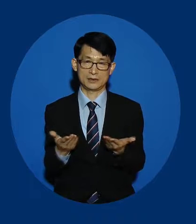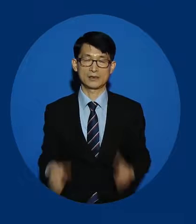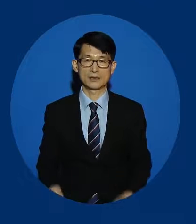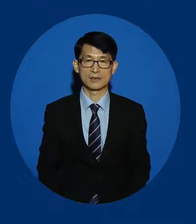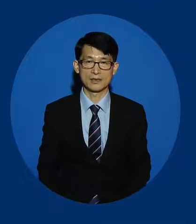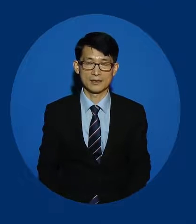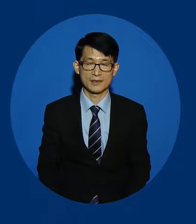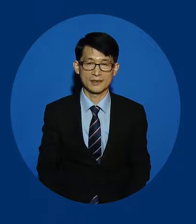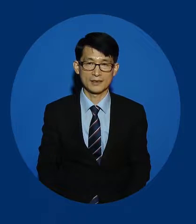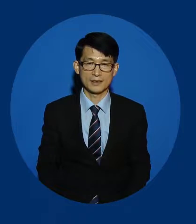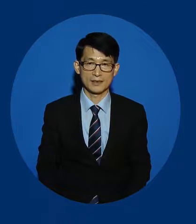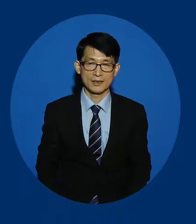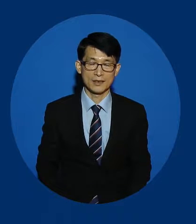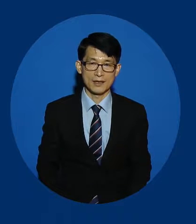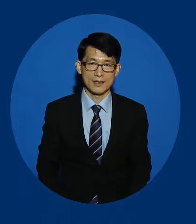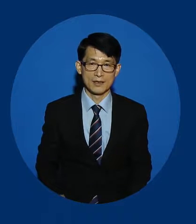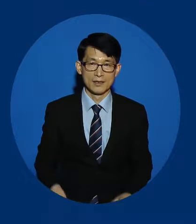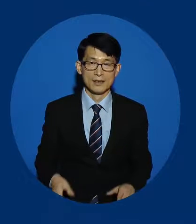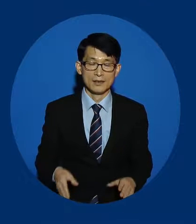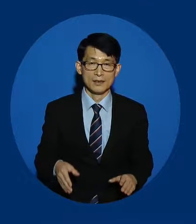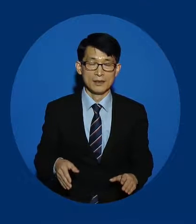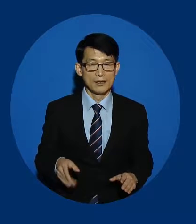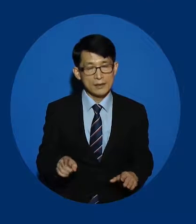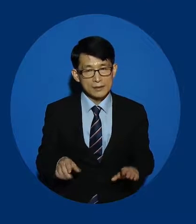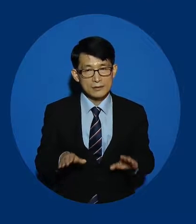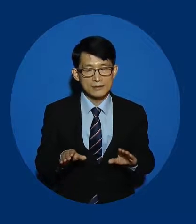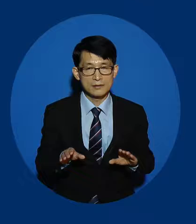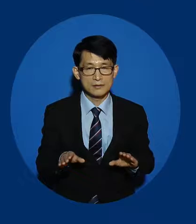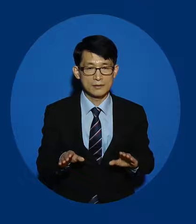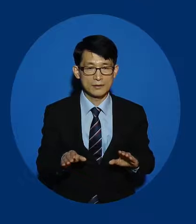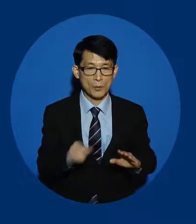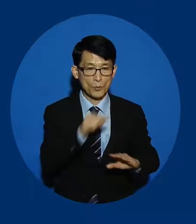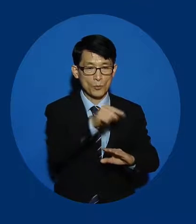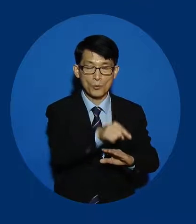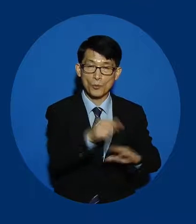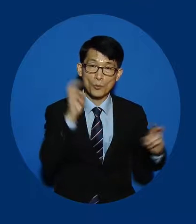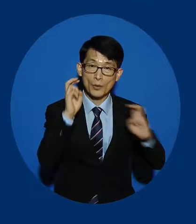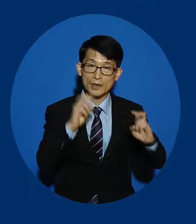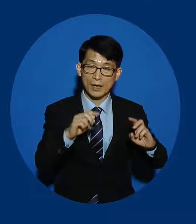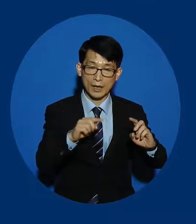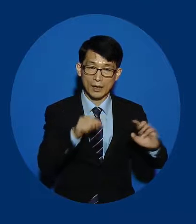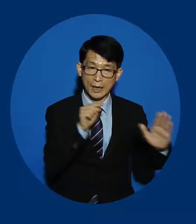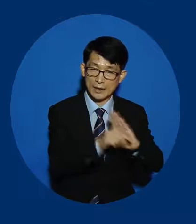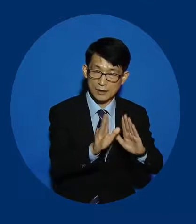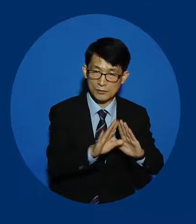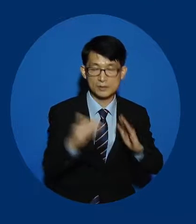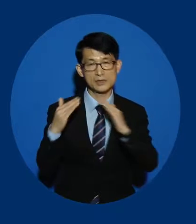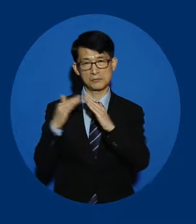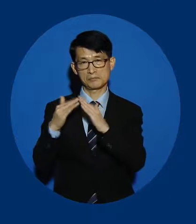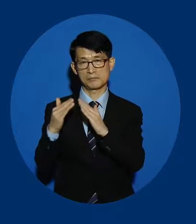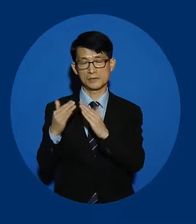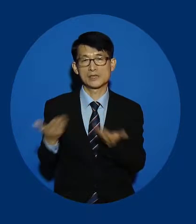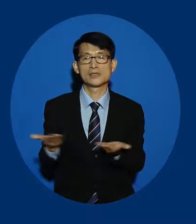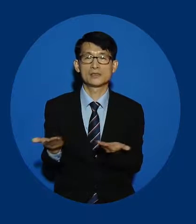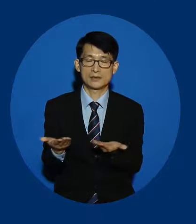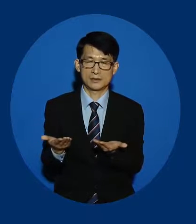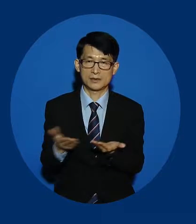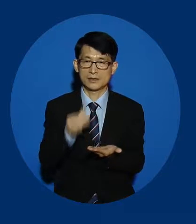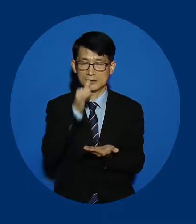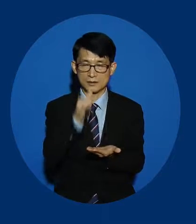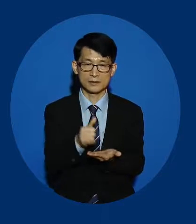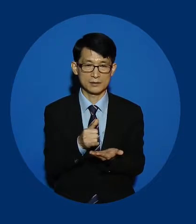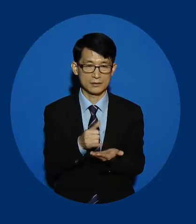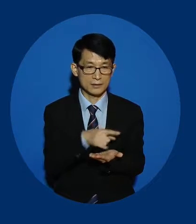재택근무였는데 본의 아니게 재택근무를 할 수밖에 없는 상황에 처해 있었습니다. 그리고 과거는 서로 일